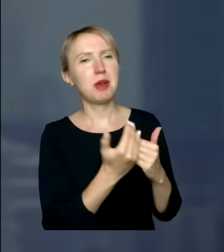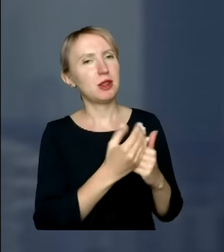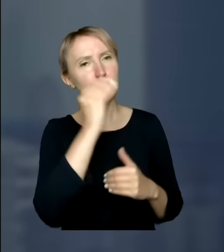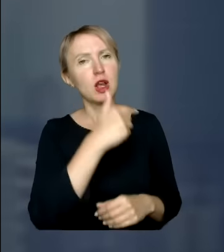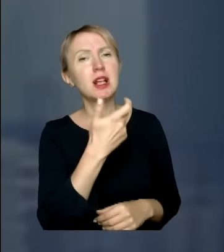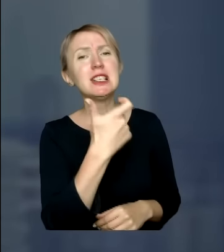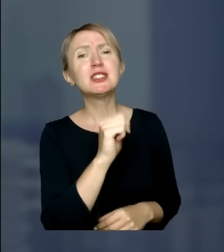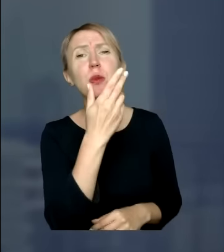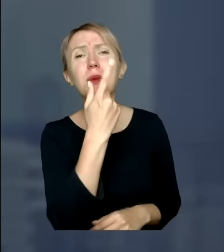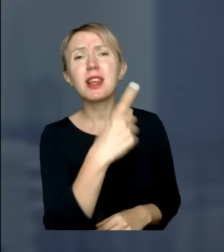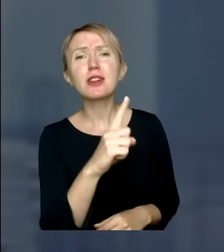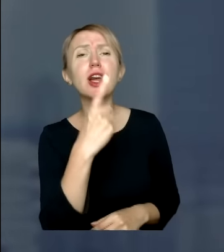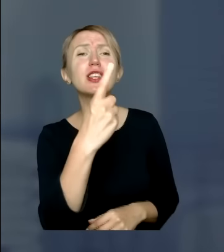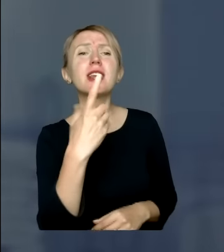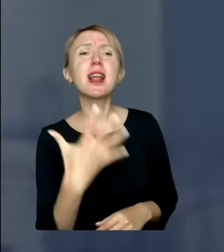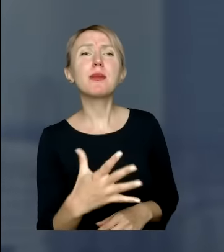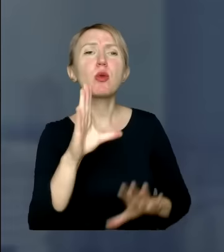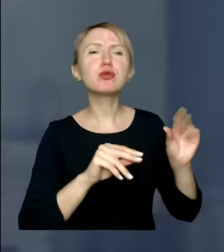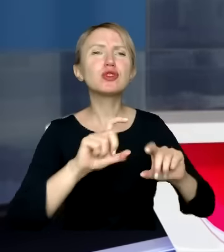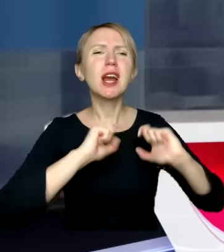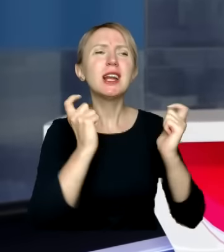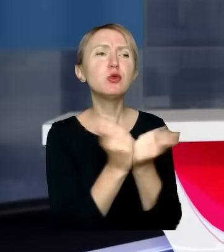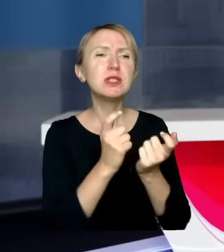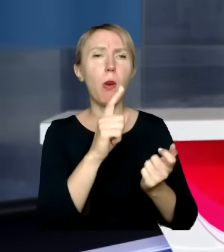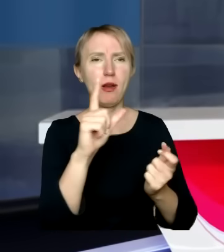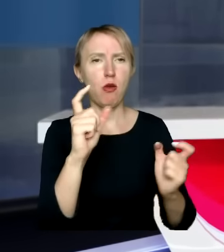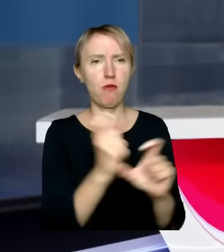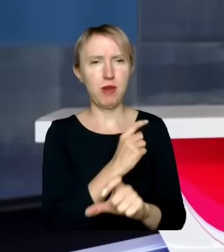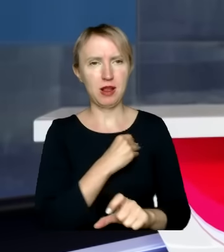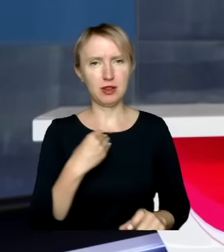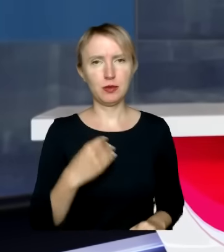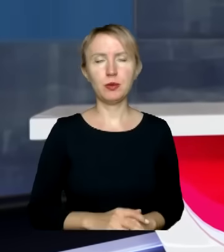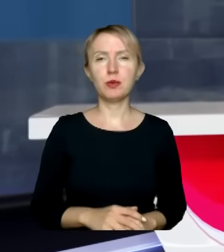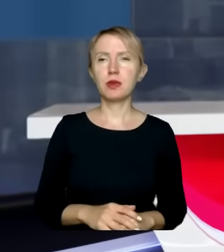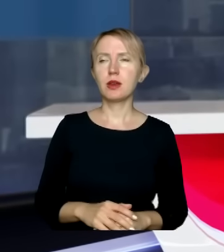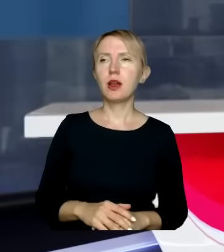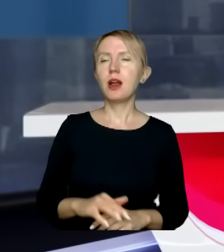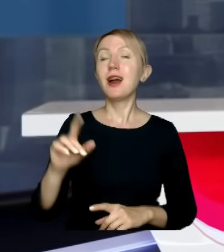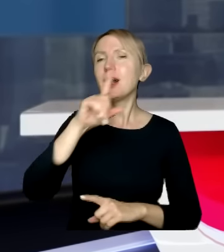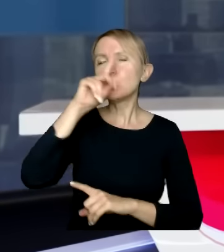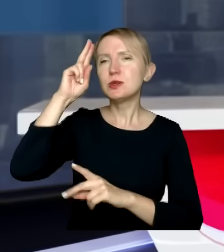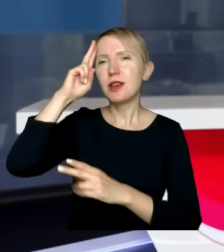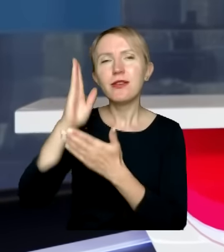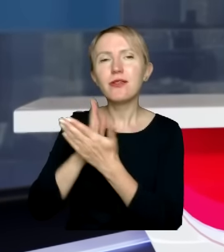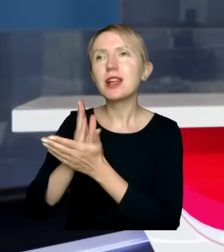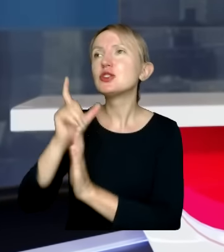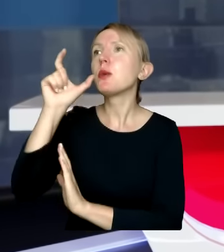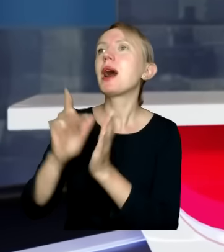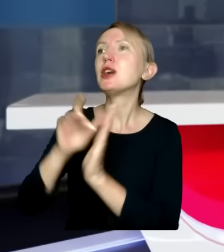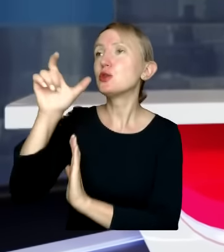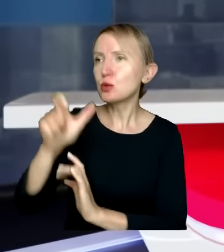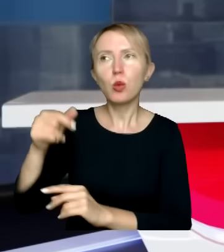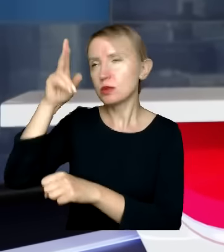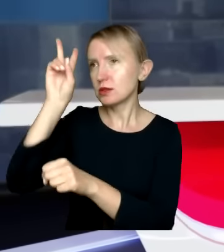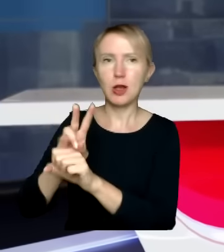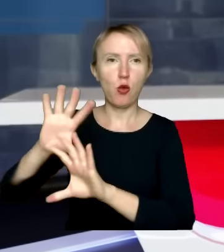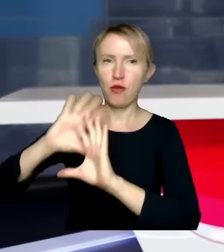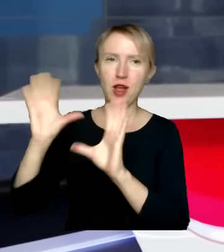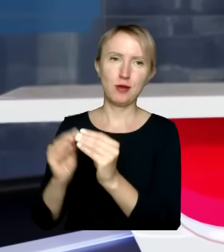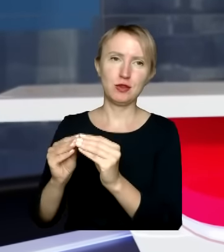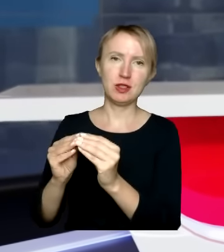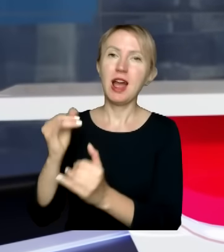jest wyznawcy Donalda Tuska uwierzą we wszystko nawet jeżeli powie że tam było